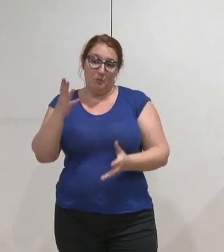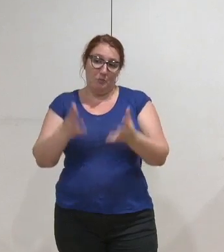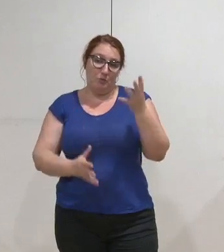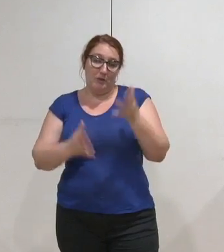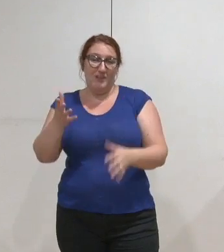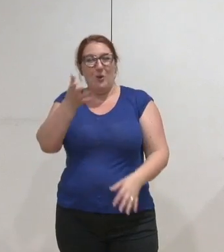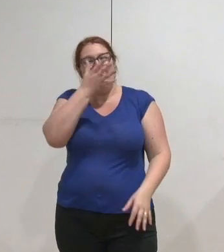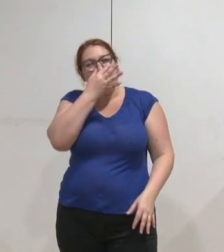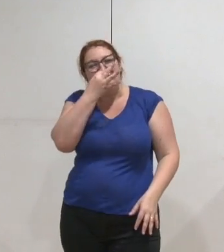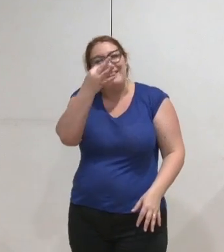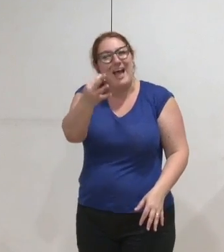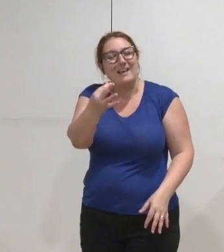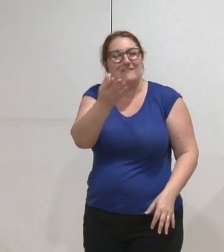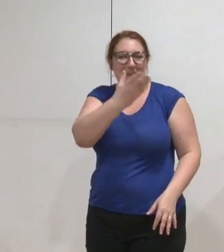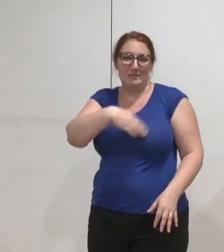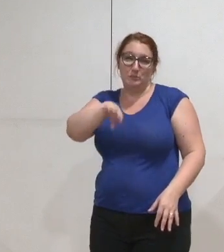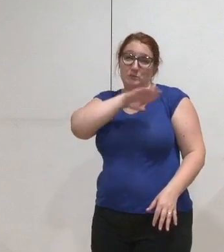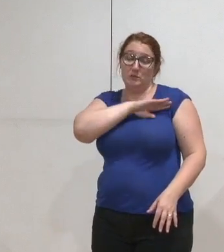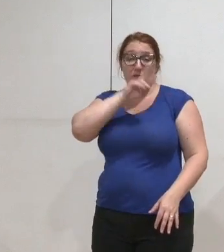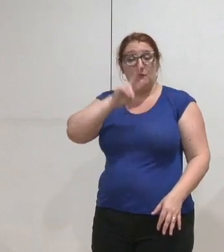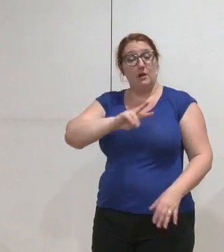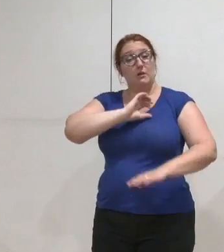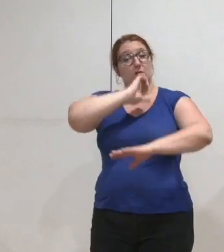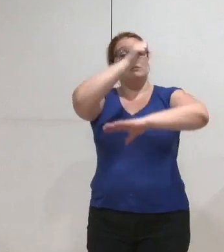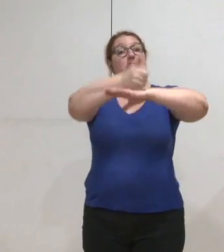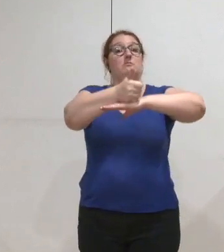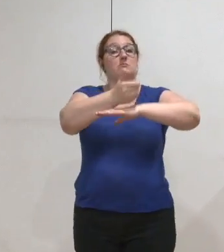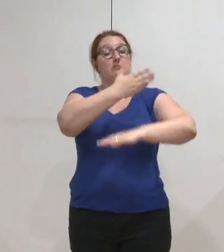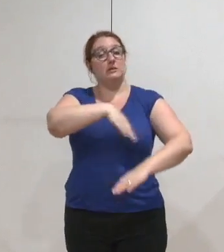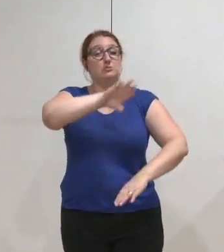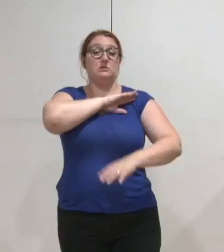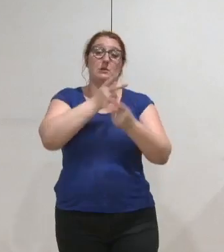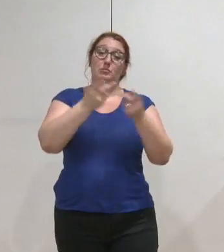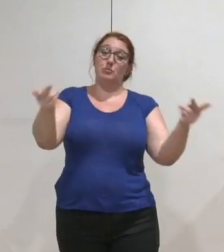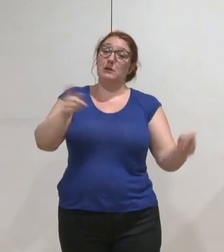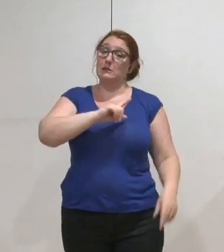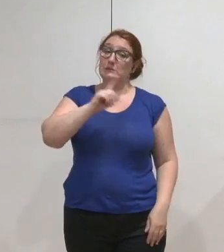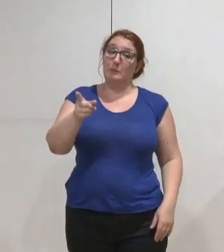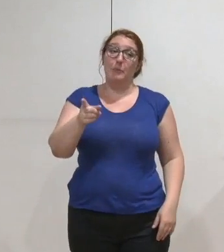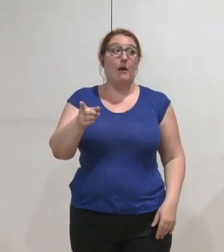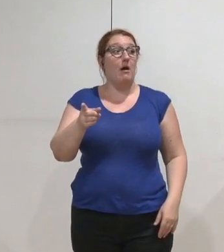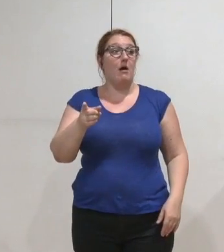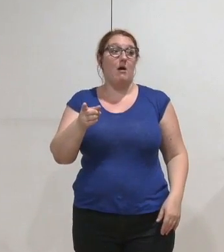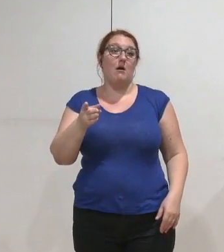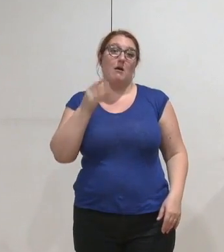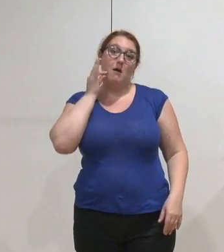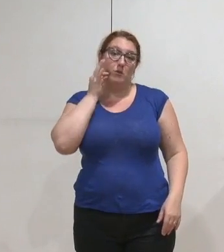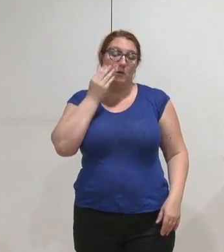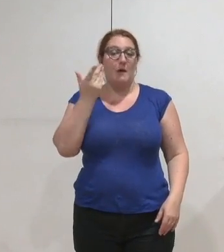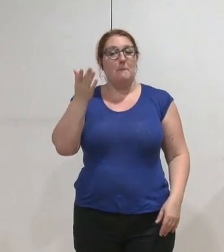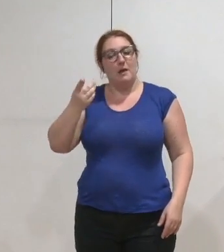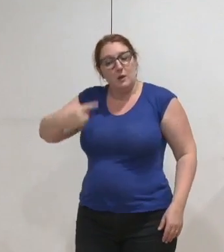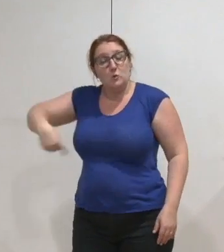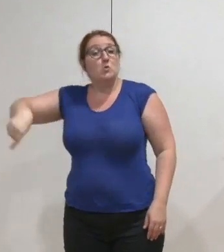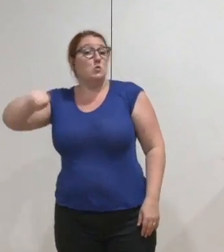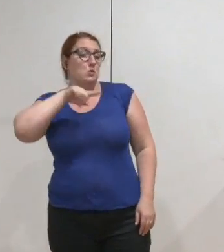naïveté ce qui n'est pas anodin pour un responsable public mais je sais mais nous aurions été un certain nombre je dis nous